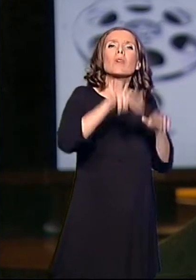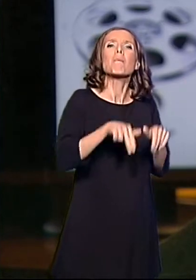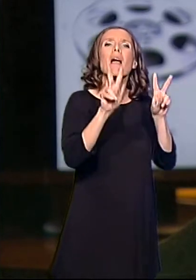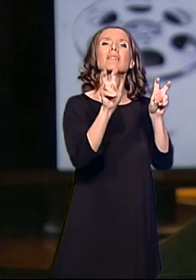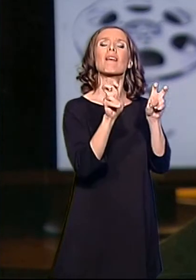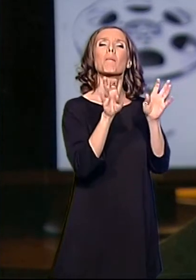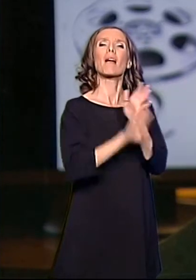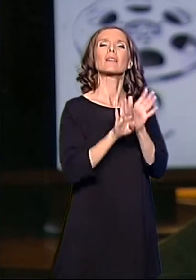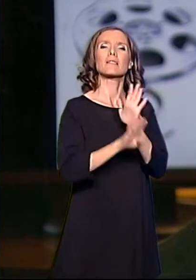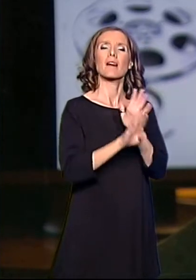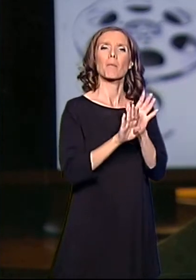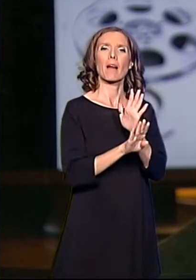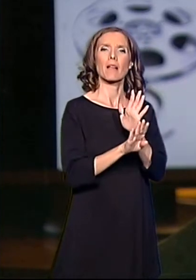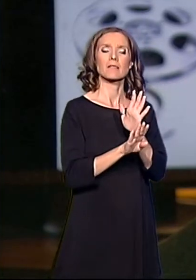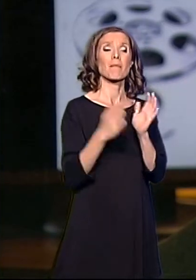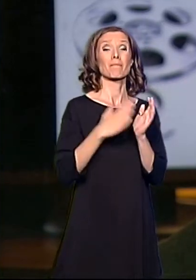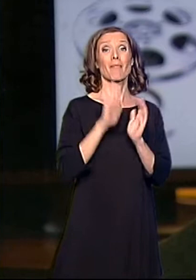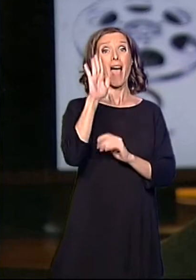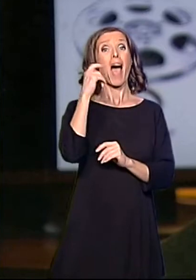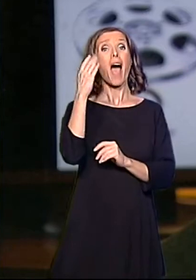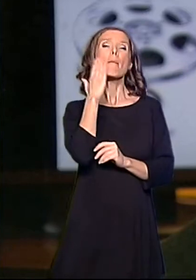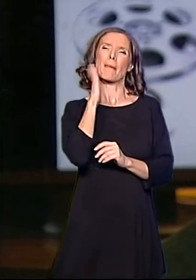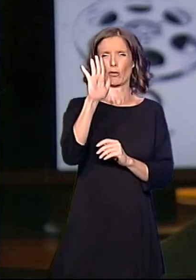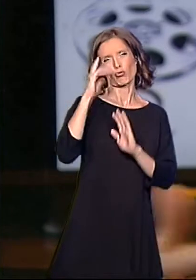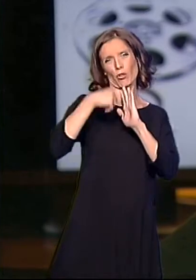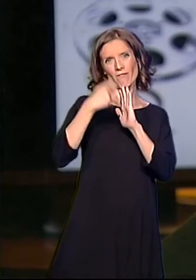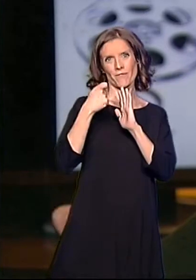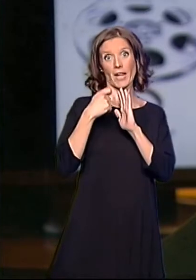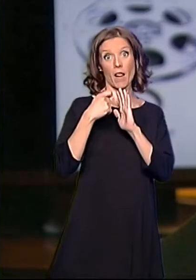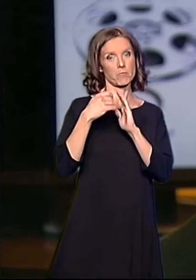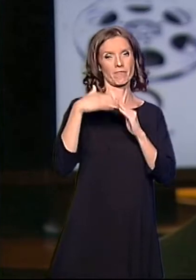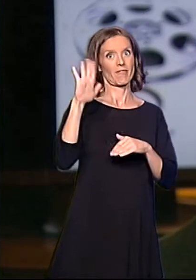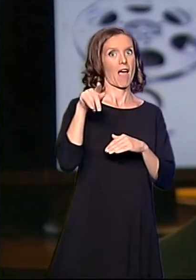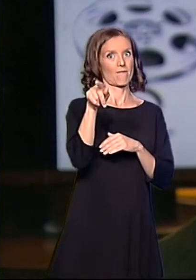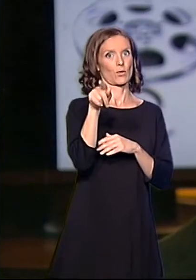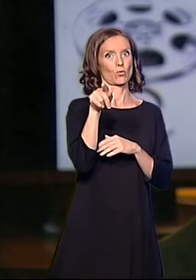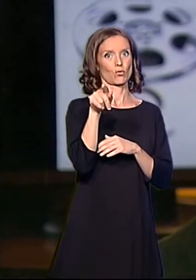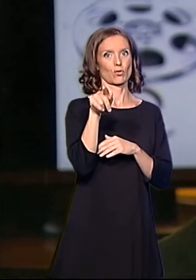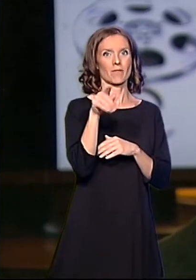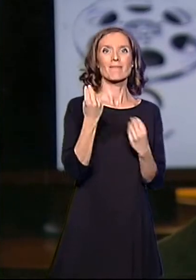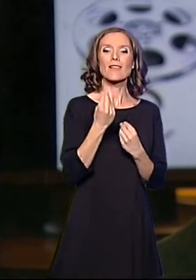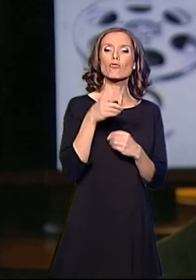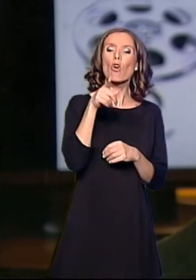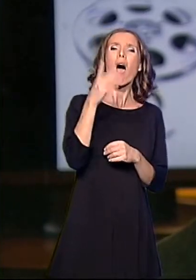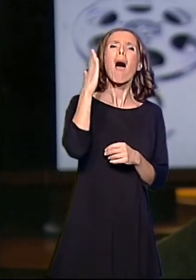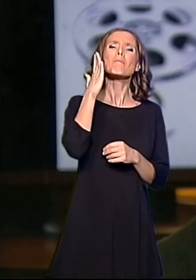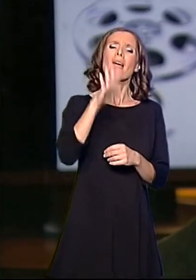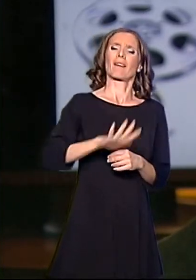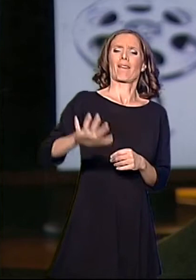diskriminacije. Američka kinematografija je verovatno više od drugih, s obzirom da je tamo